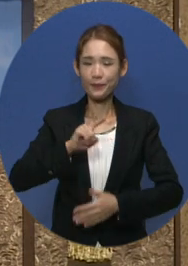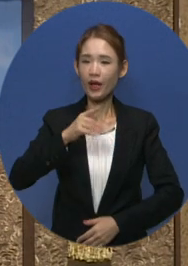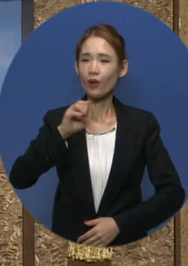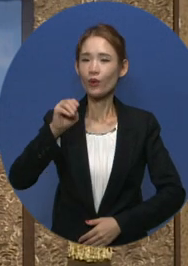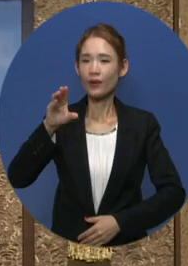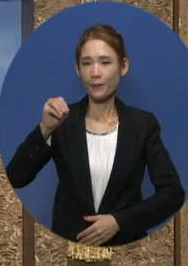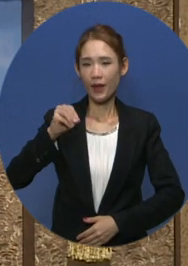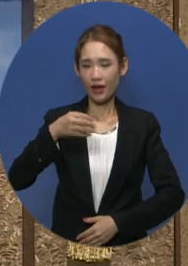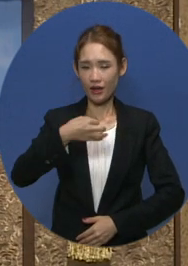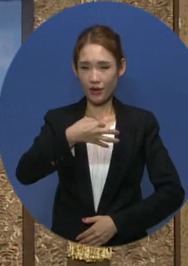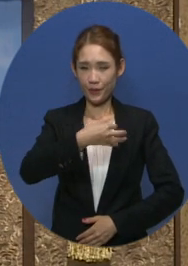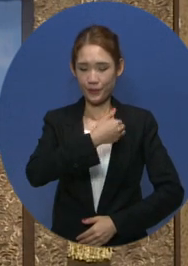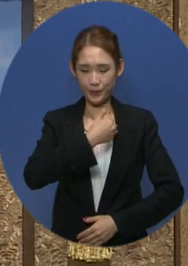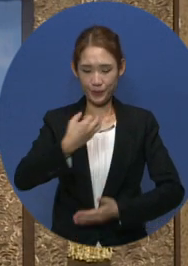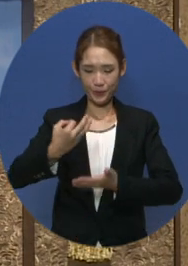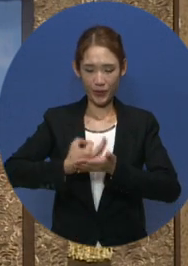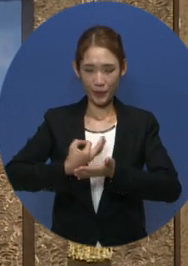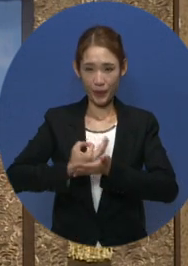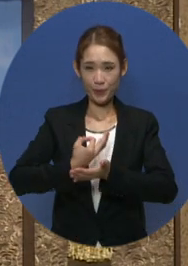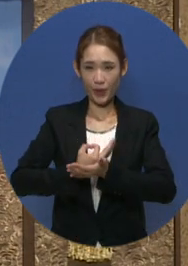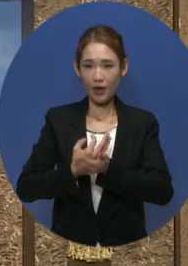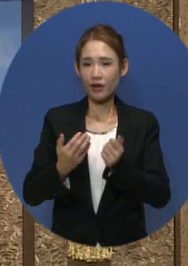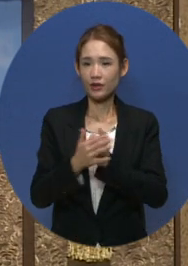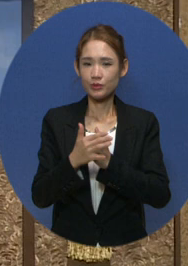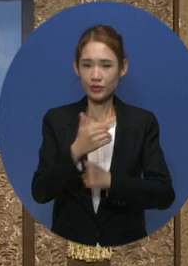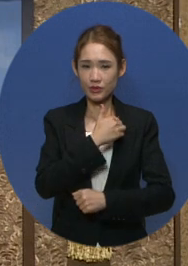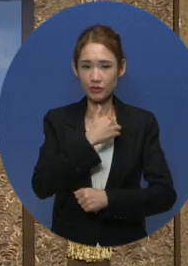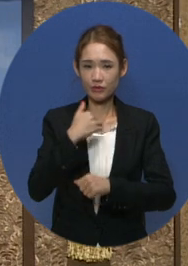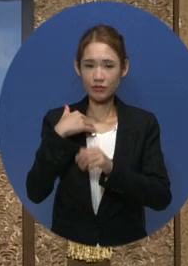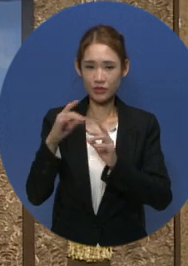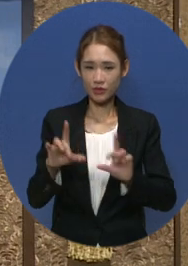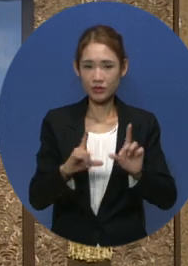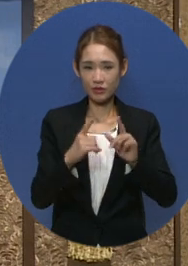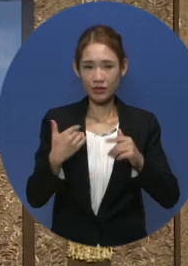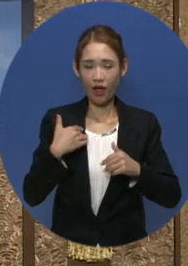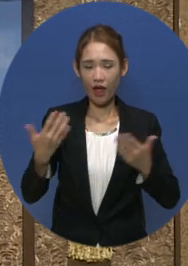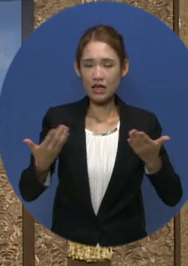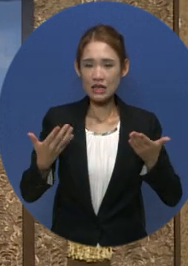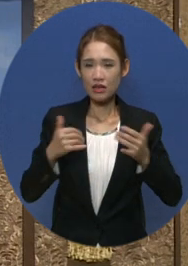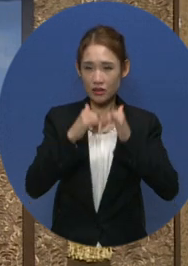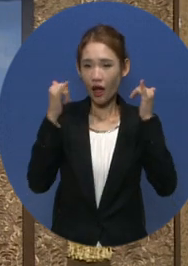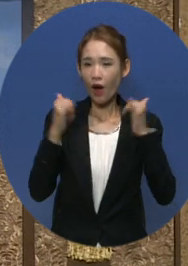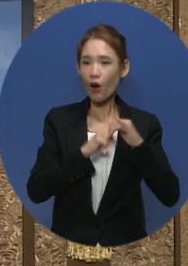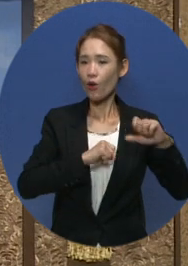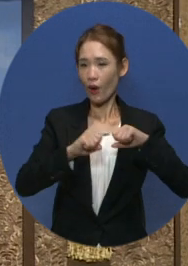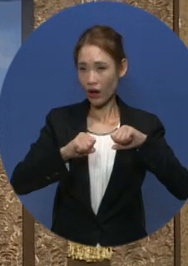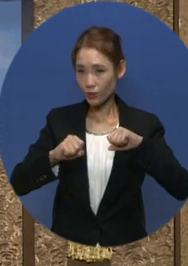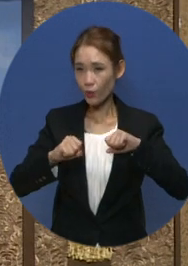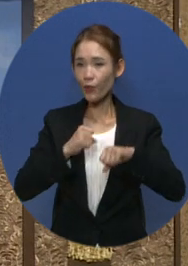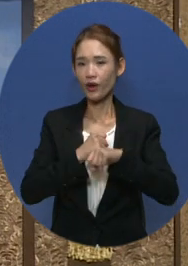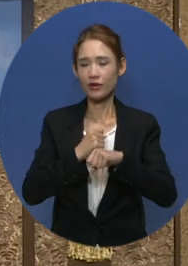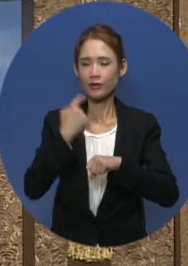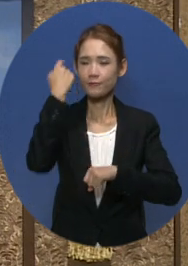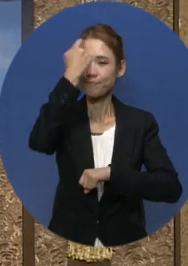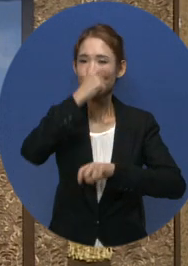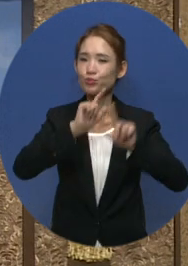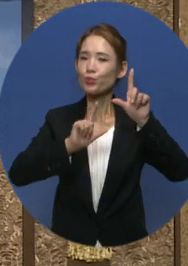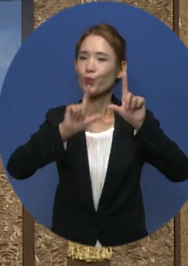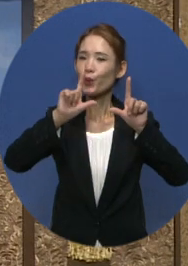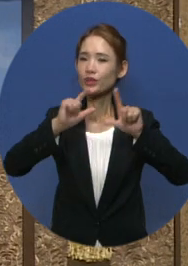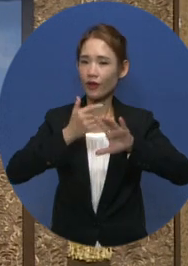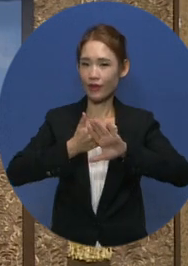받으면서 네. 최저임금 받으니까 네. 그렇게 받으면서 자기가 일을 한다고 했을 때 네. 이 아이들이 표정부터가